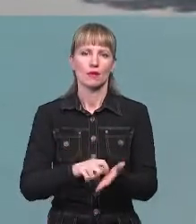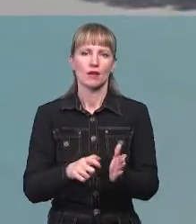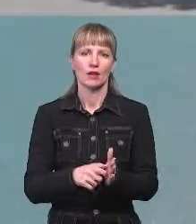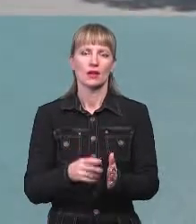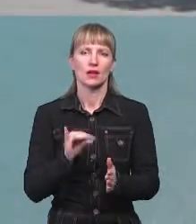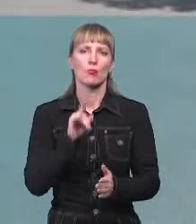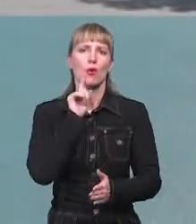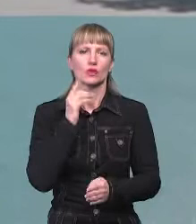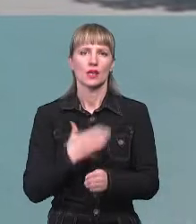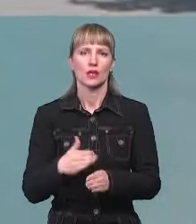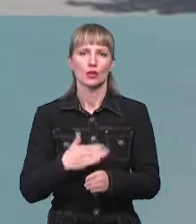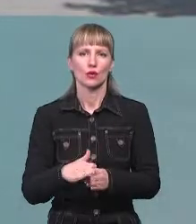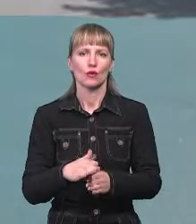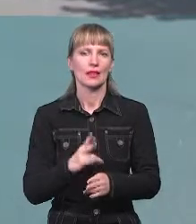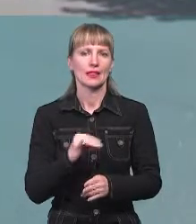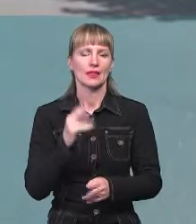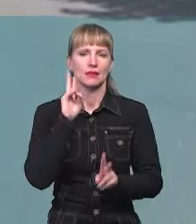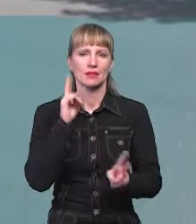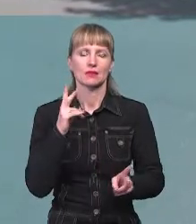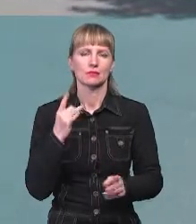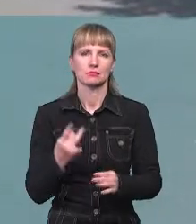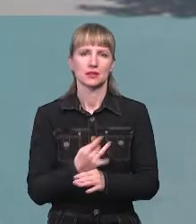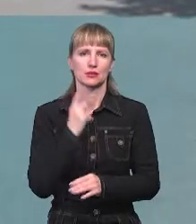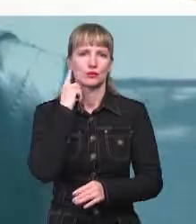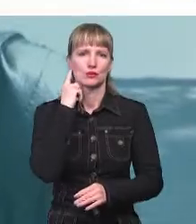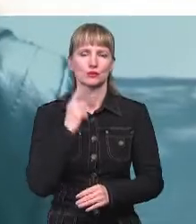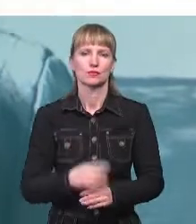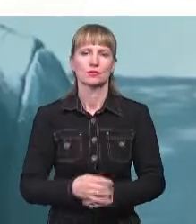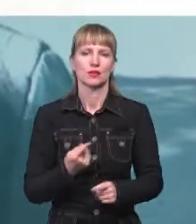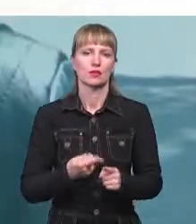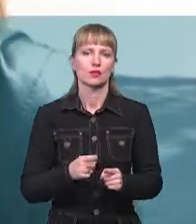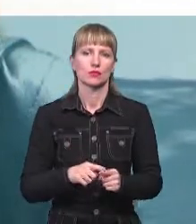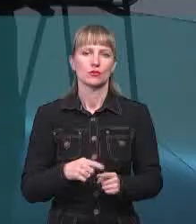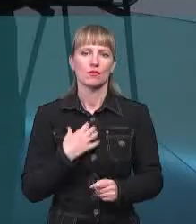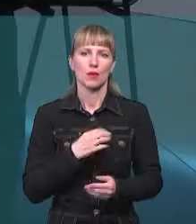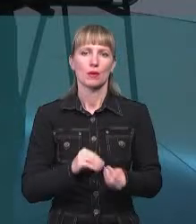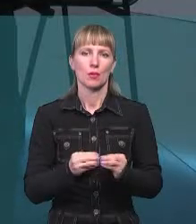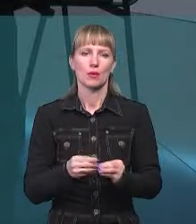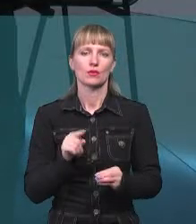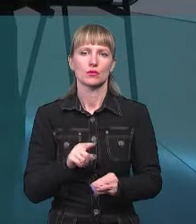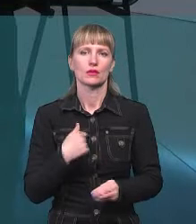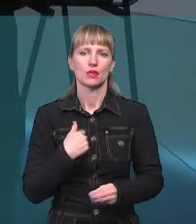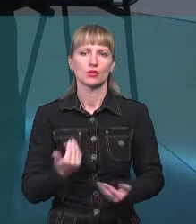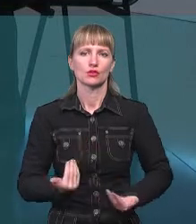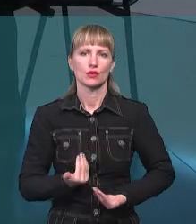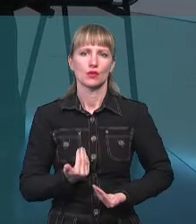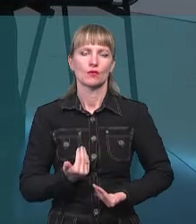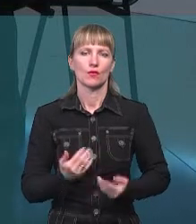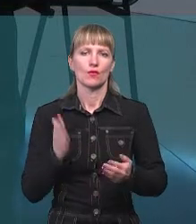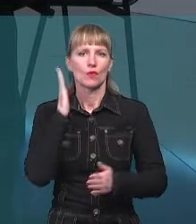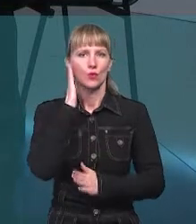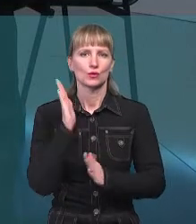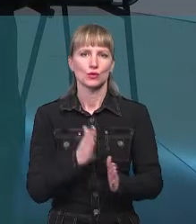від Держмолодьжитла? Ні, не знаю, не чула взагалі нічого такого. Це дуже актуальна проблема для мене, тому що я проживаю в студентському